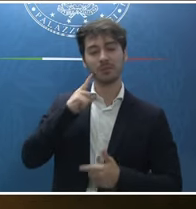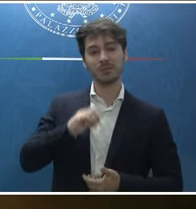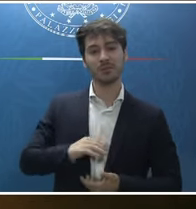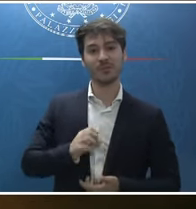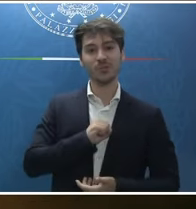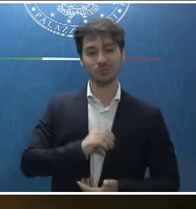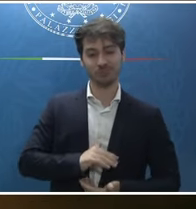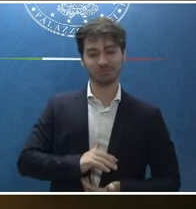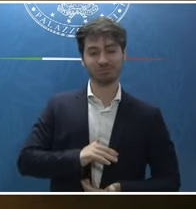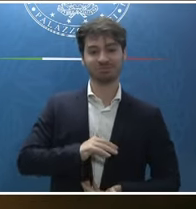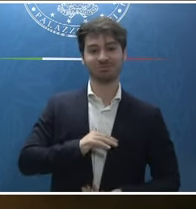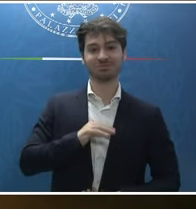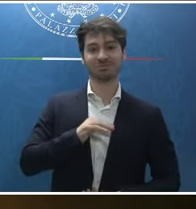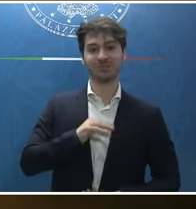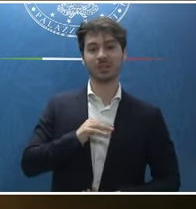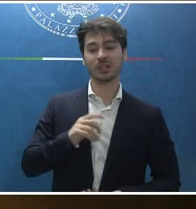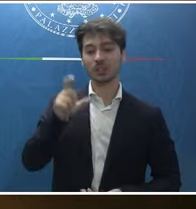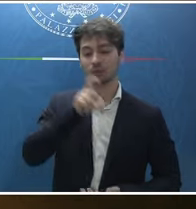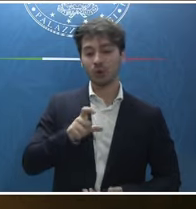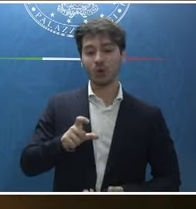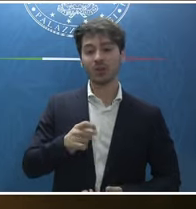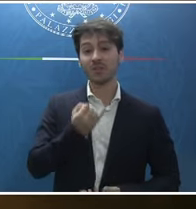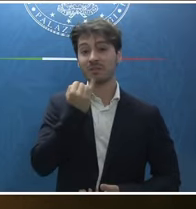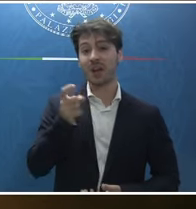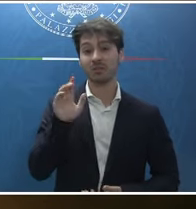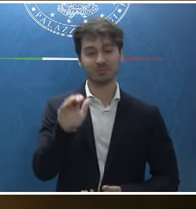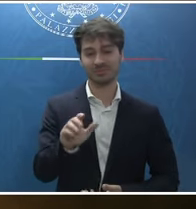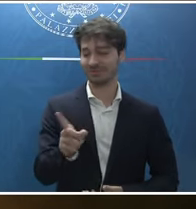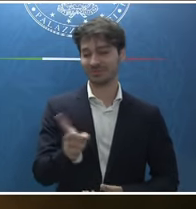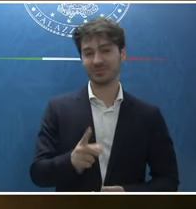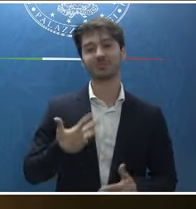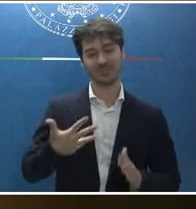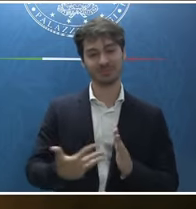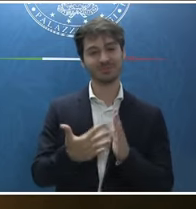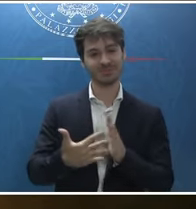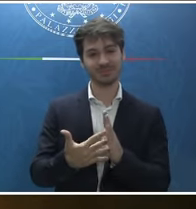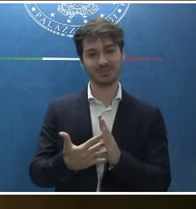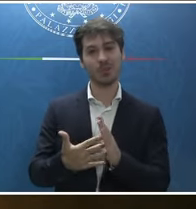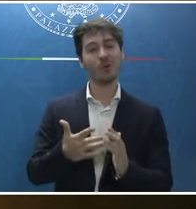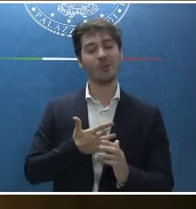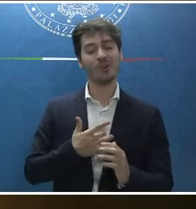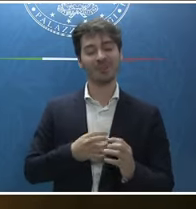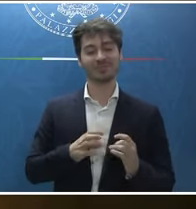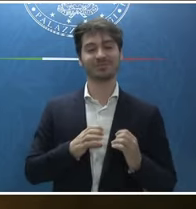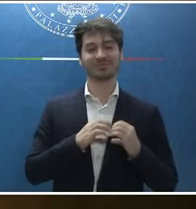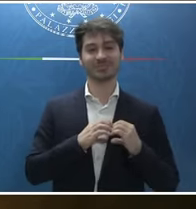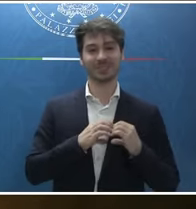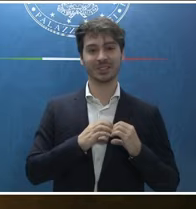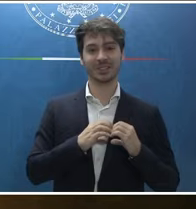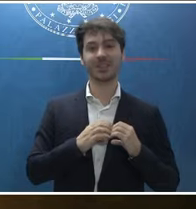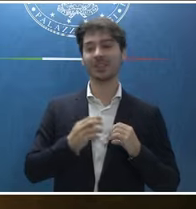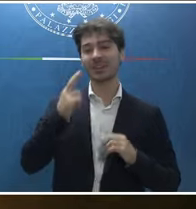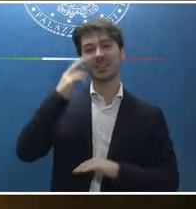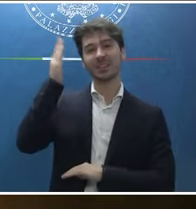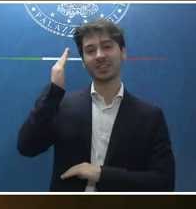a fiorire, anche se i giorni non sono sempre facili. Il cuore si ricompone, ma ciò che è stato continua a diventare un